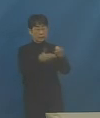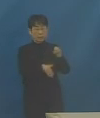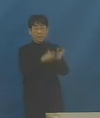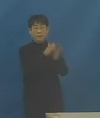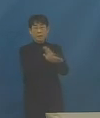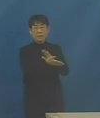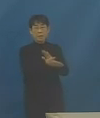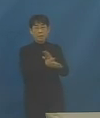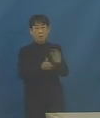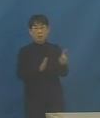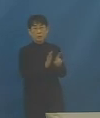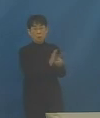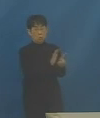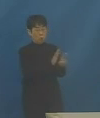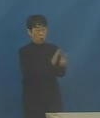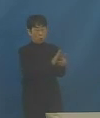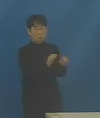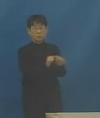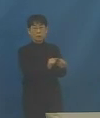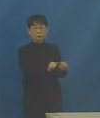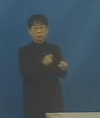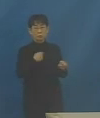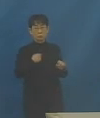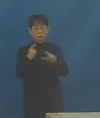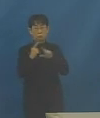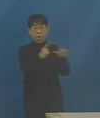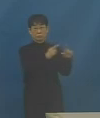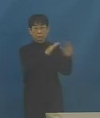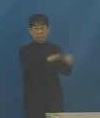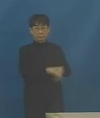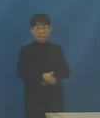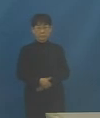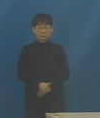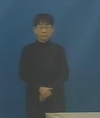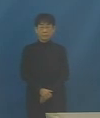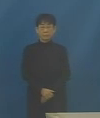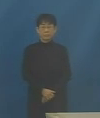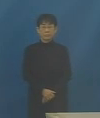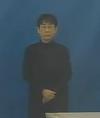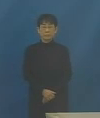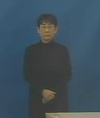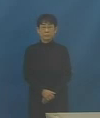ますという風にお答えをさせていただいています